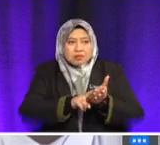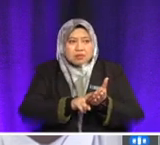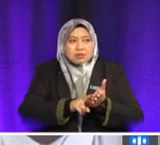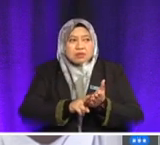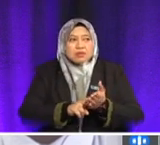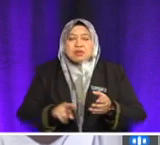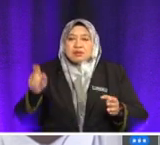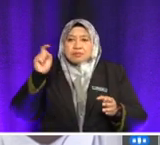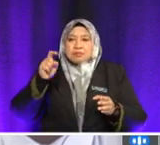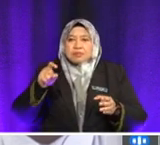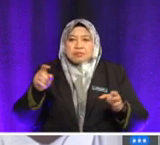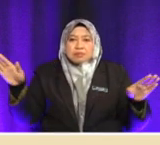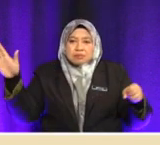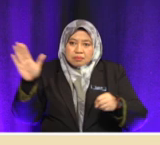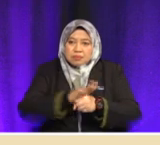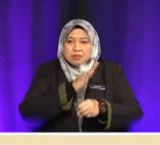penuh